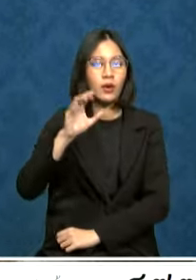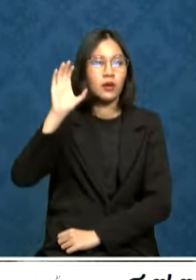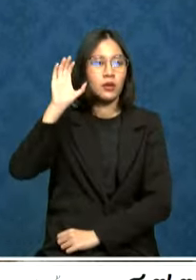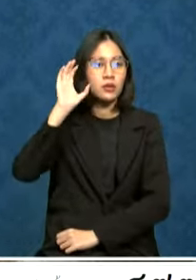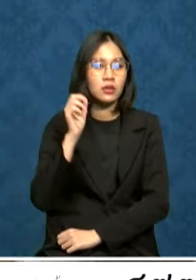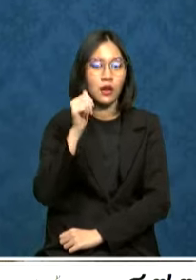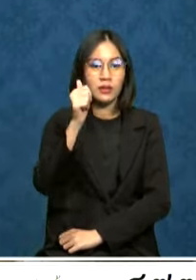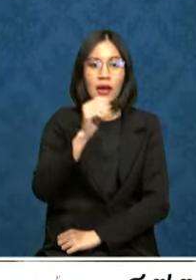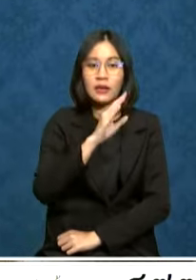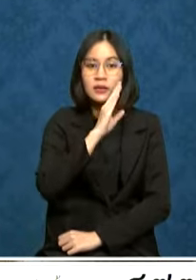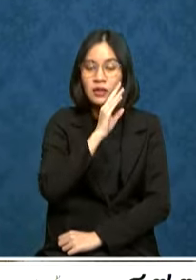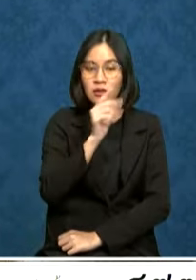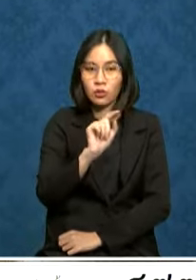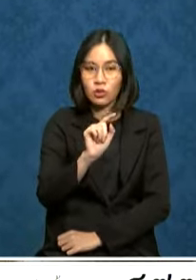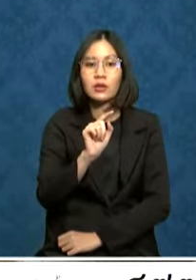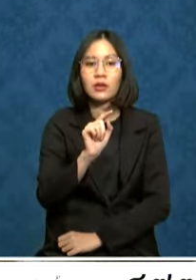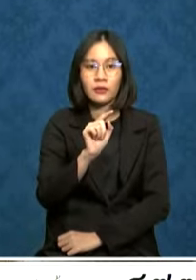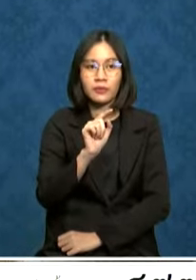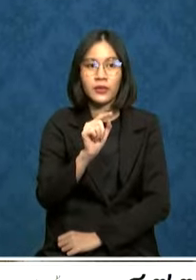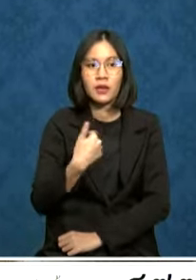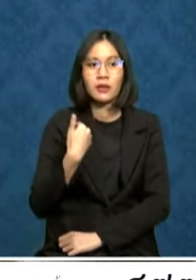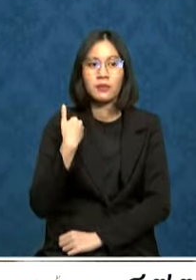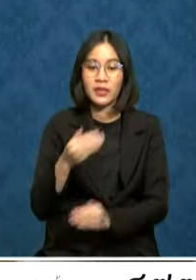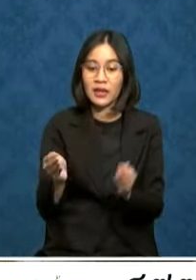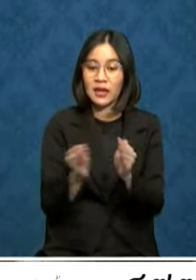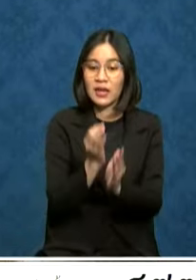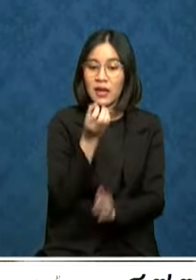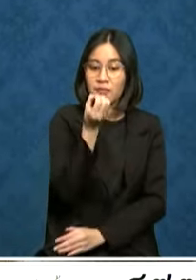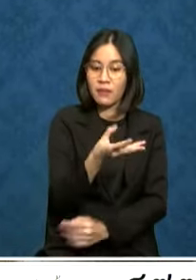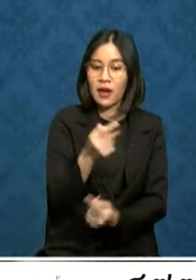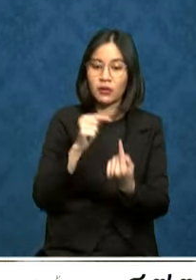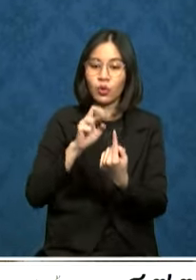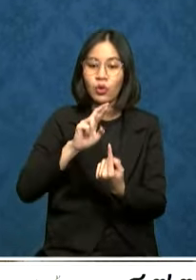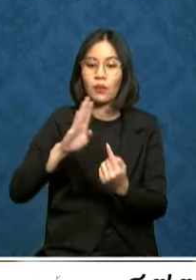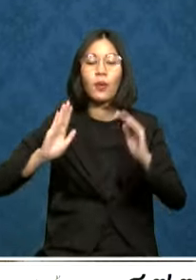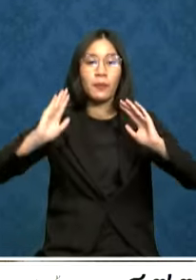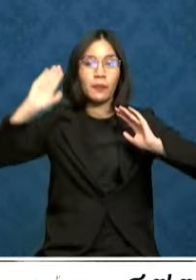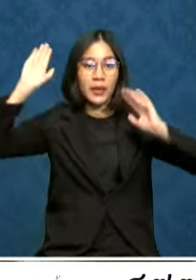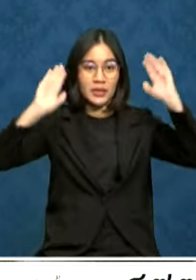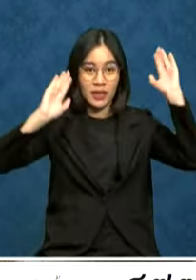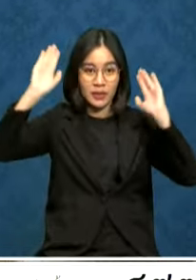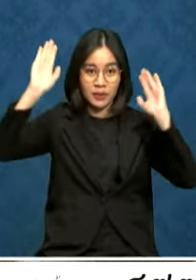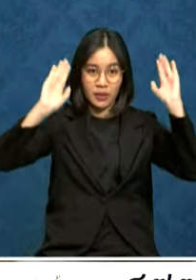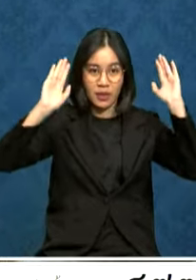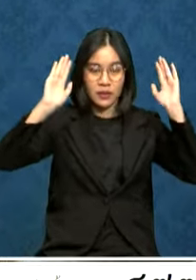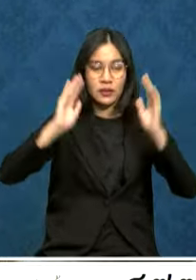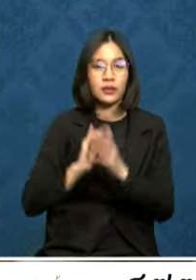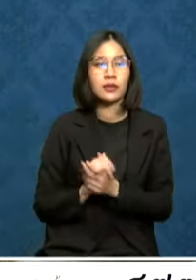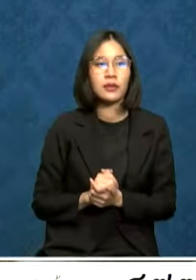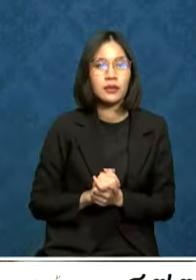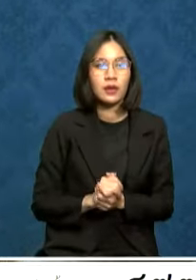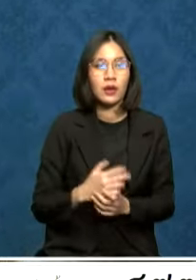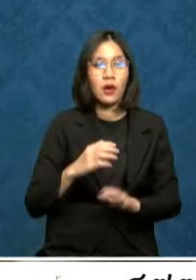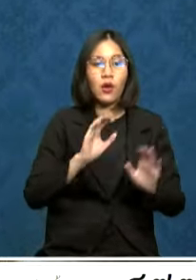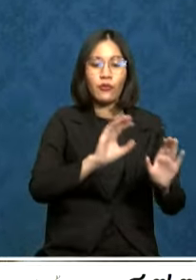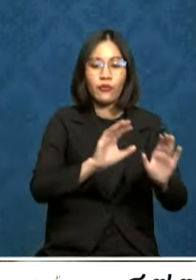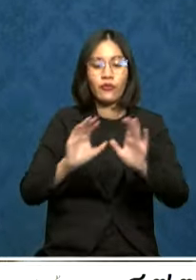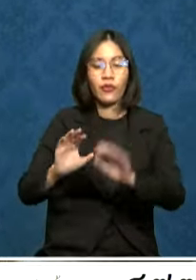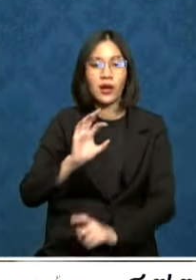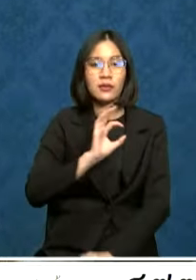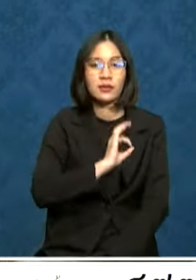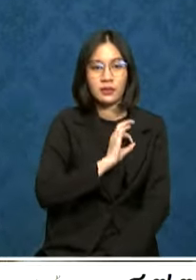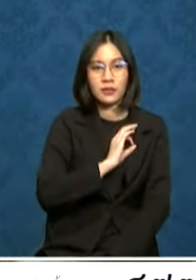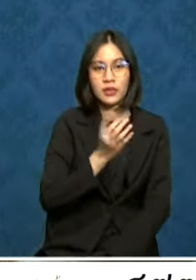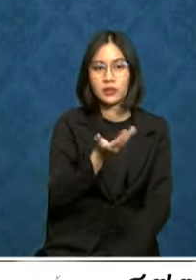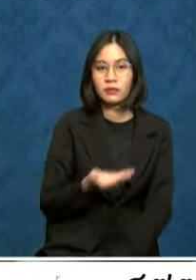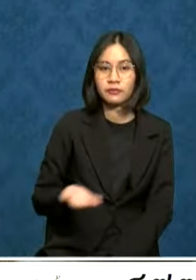ือได้ก็แต่เมื่อเราใช้เสยงส่นมากในระบบประชาตที่ประตัยเพราะฉะนั้นก็ฝากทานสมาชิกนะคะห